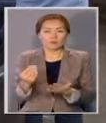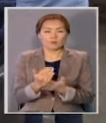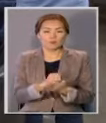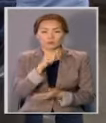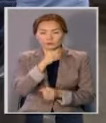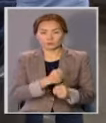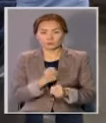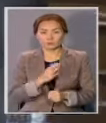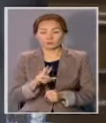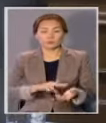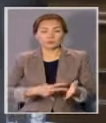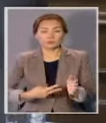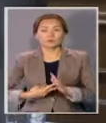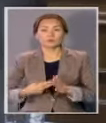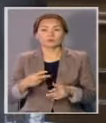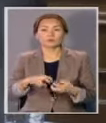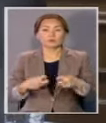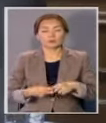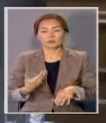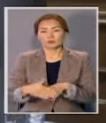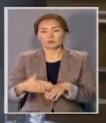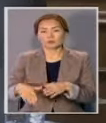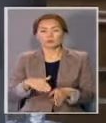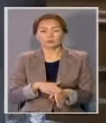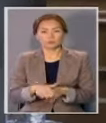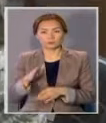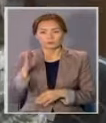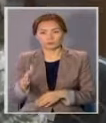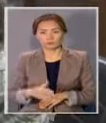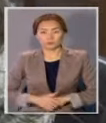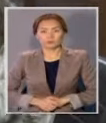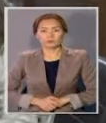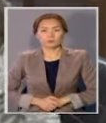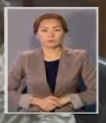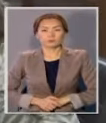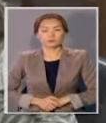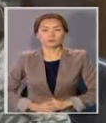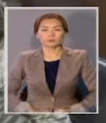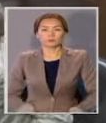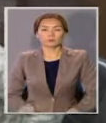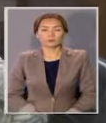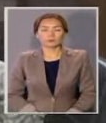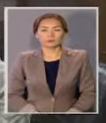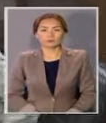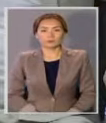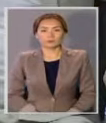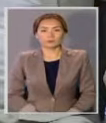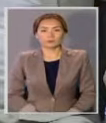бағдарламасы жасақталған. Жоба аясында аталған мәселелер кезең-кезеңмен шешіледі дейді жауаптылар. Нұрсұлтан Нұрсейтілі, Қабыл Ғұмаров, Шаңалық қызметі.